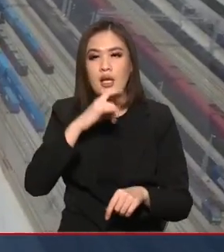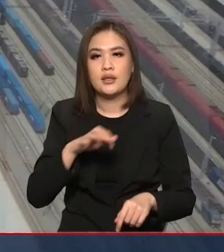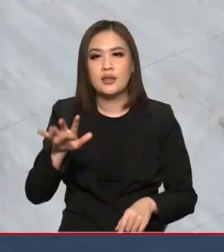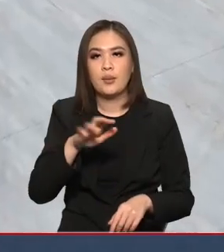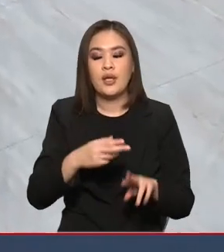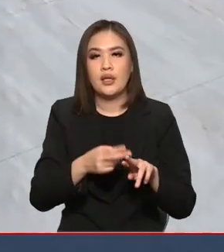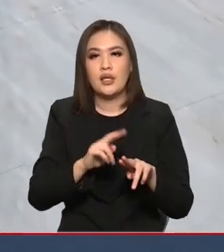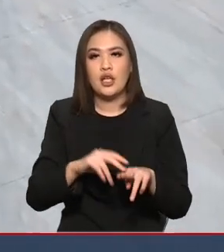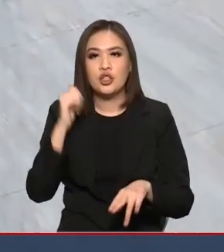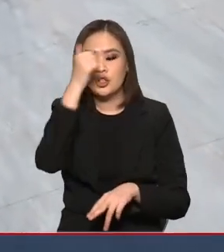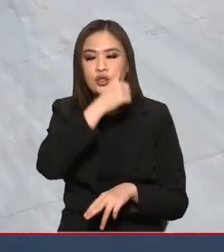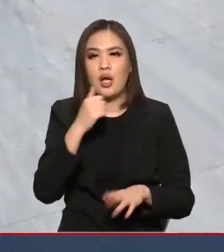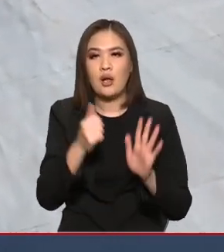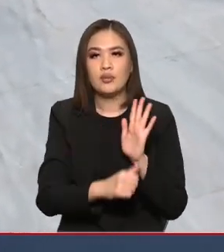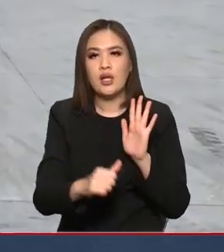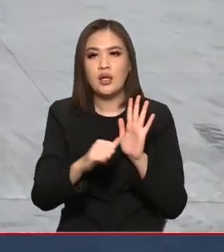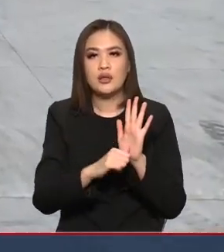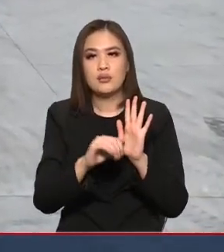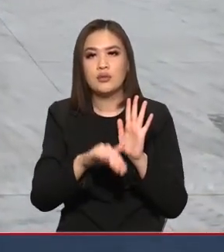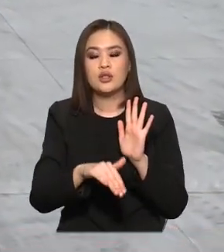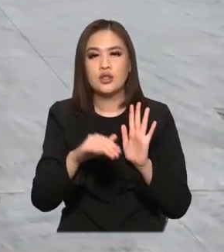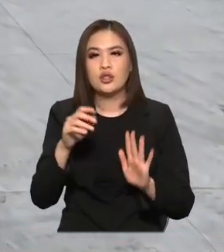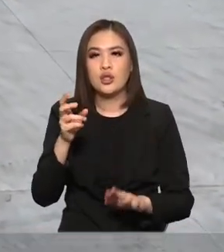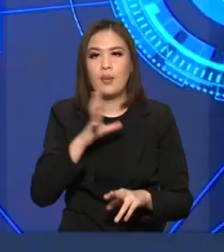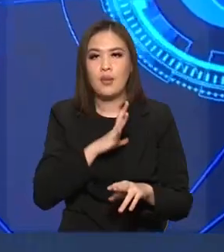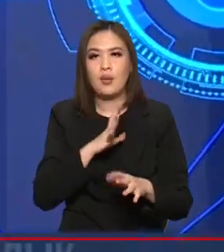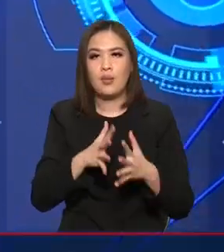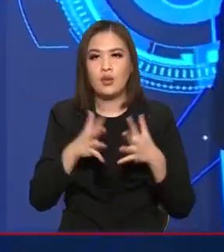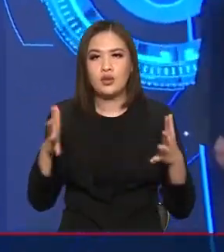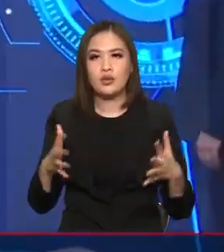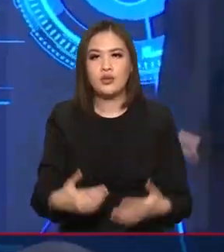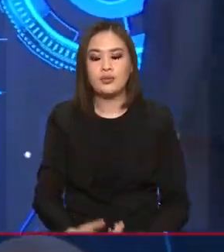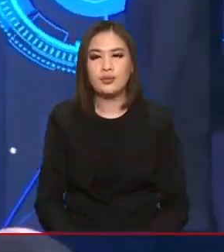жылдық қуаты 66,520 футтық эквивалент.